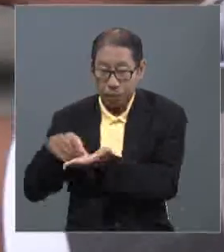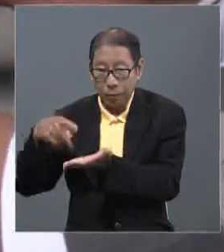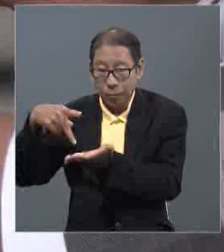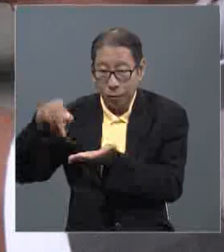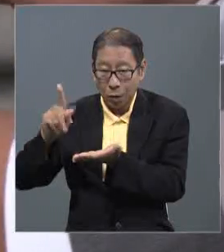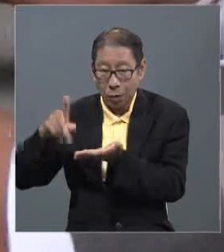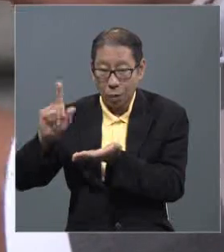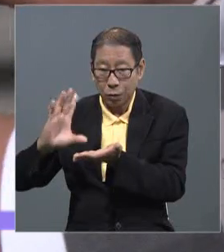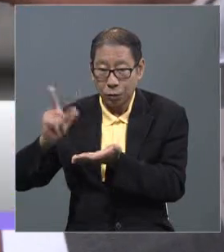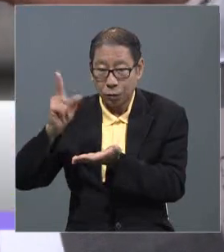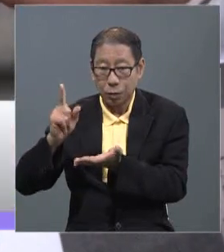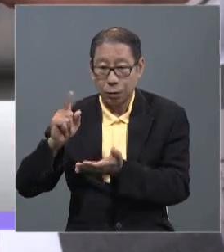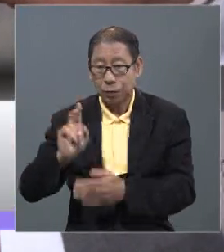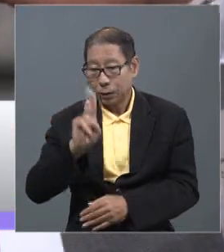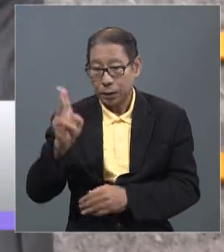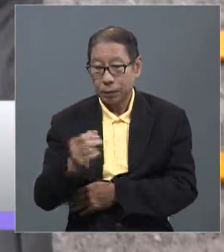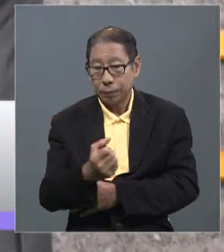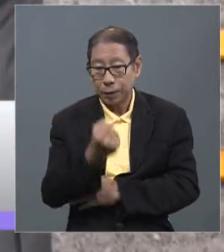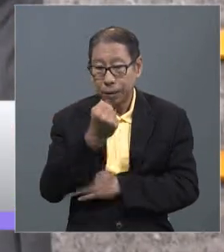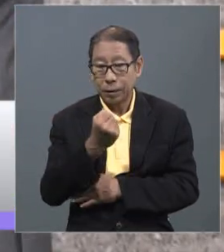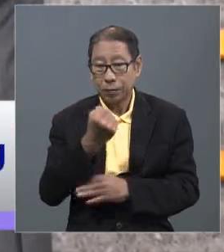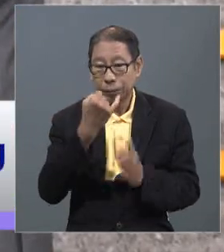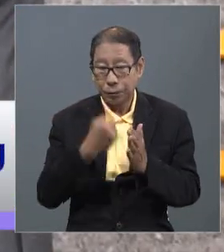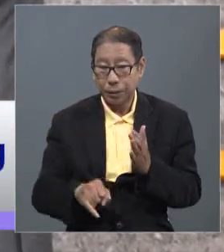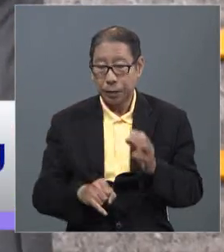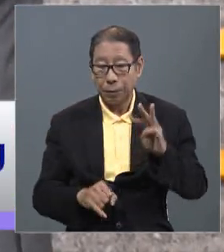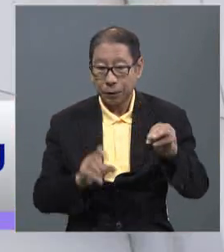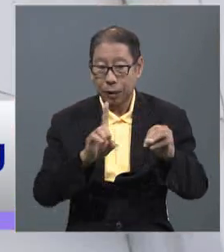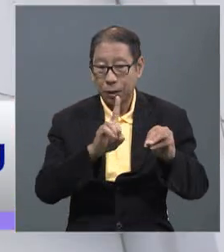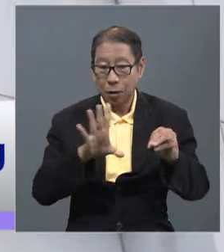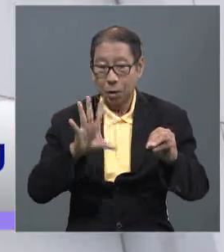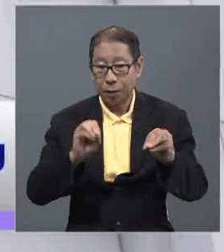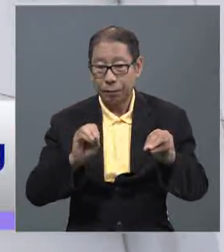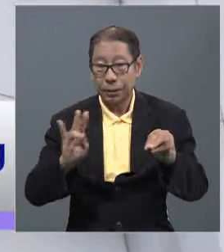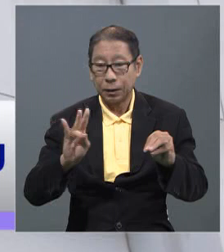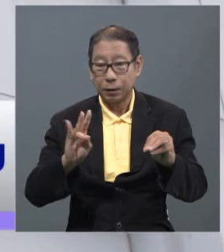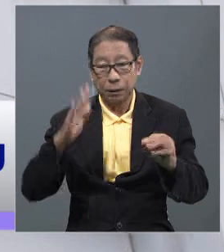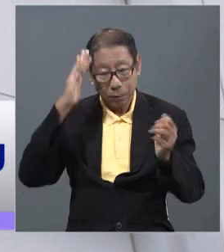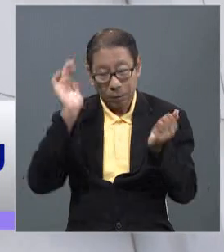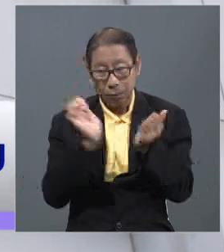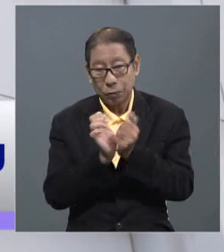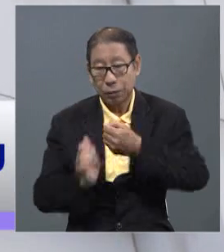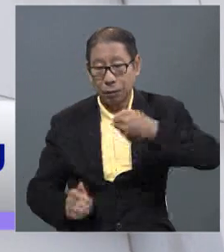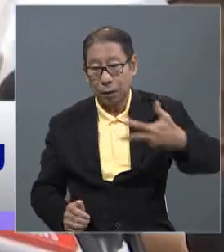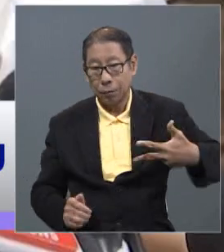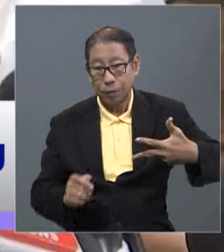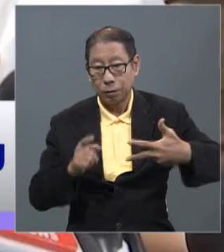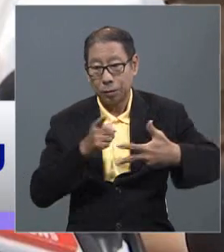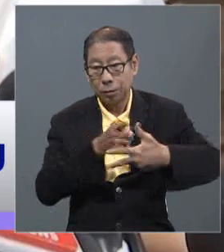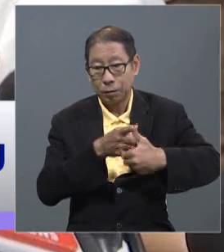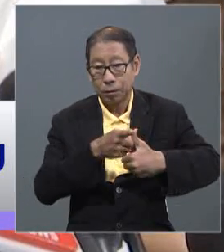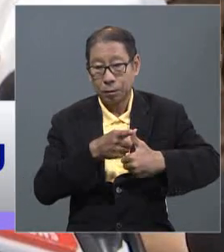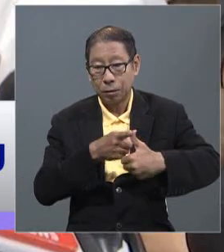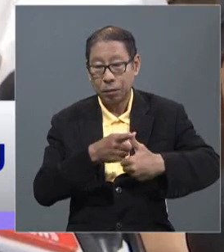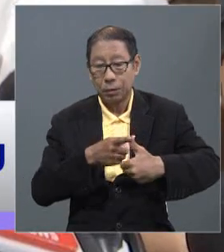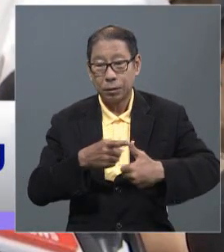กรณีการใช้อำนาจโดยมิชอบตามมาตรา157ของตำรวจ3นายตำรวจ3นายที่ว่านะครับประกอบด้วยพลตำรวจ